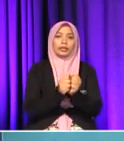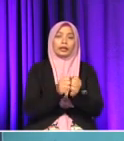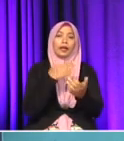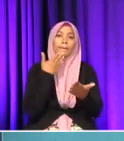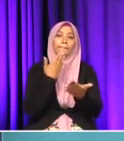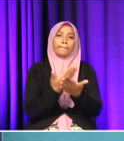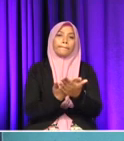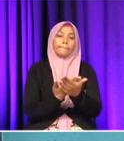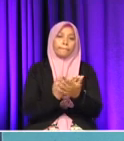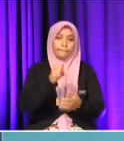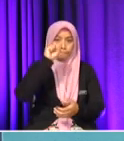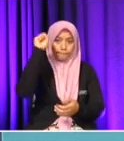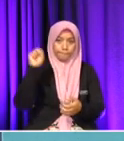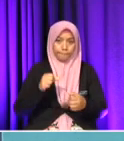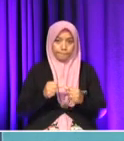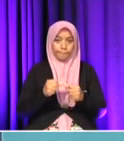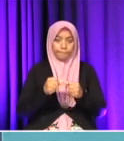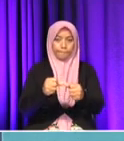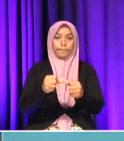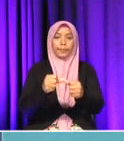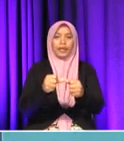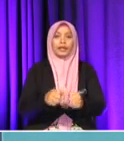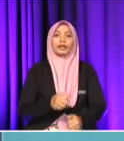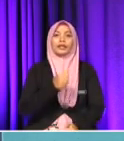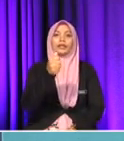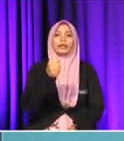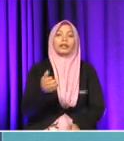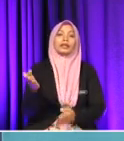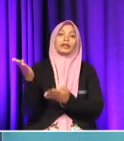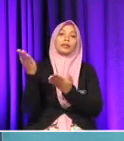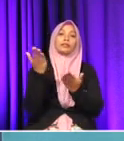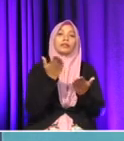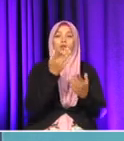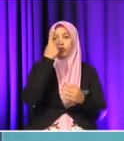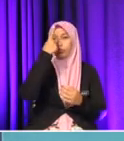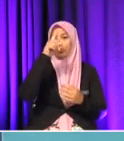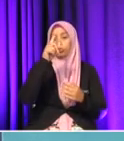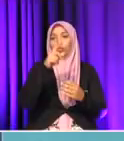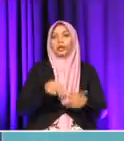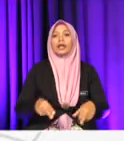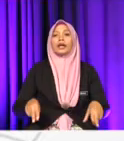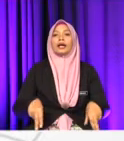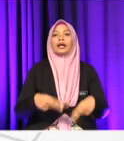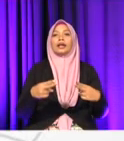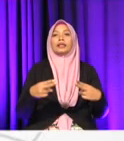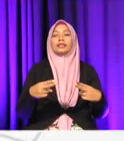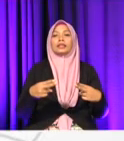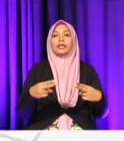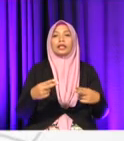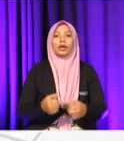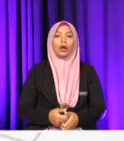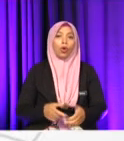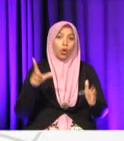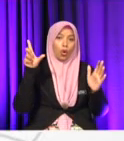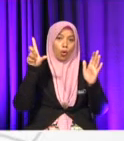yang berikutnya Oke Anda diminta untuk mengasih karya ke bentuk logo bagi sebuah Syarikat yang baru ditumbuhkan